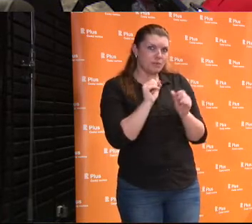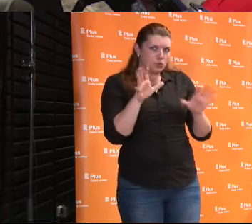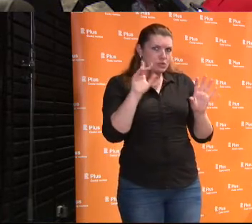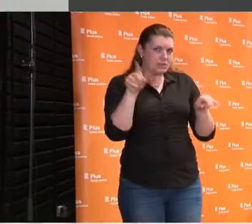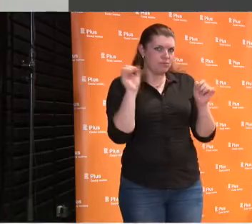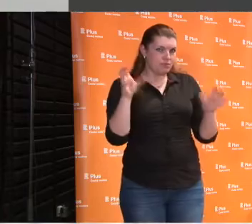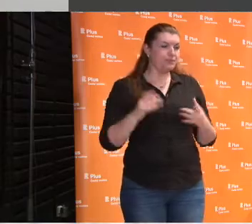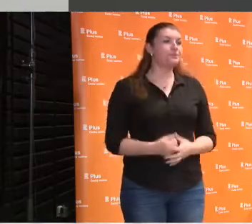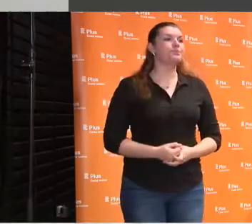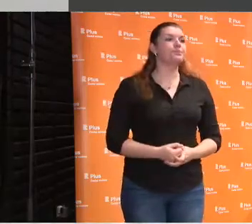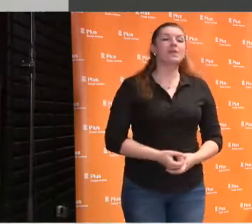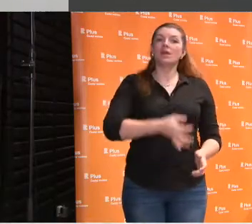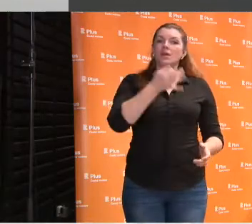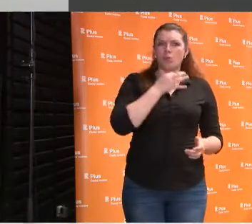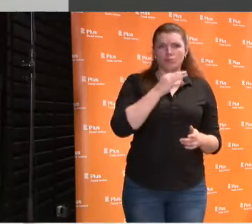Mikolov.